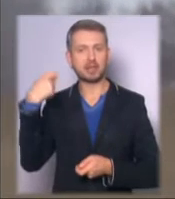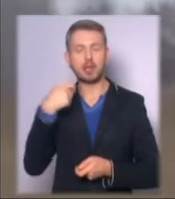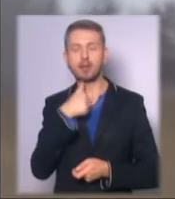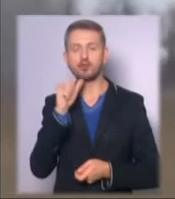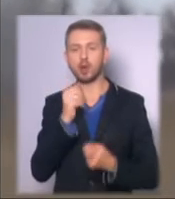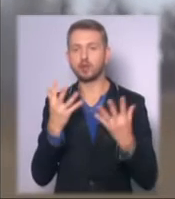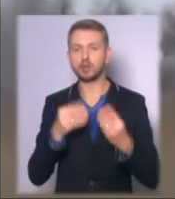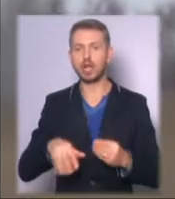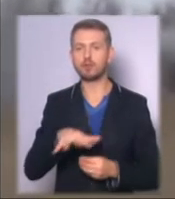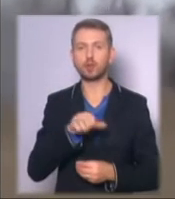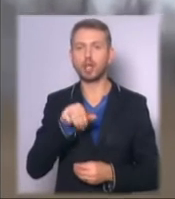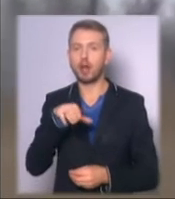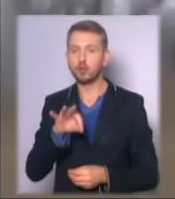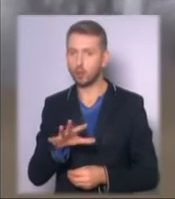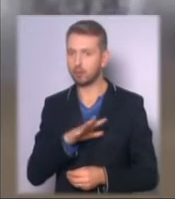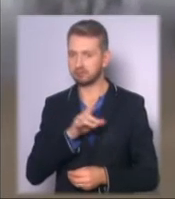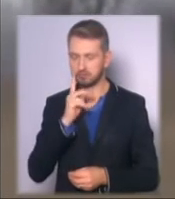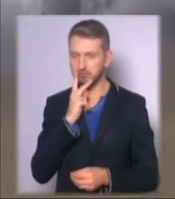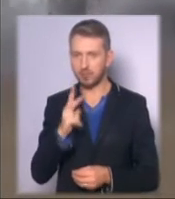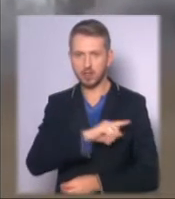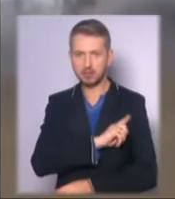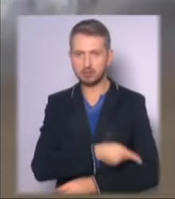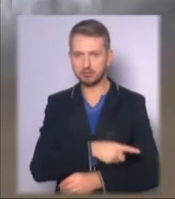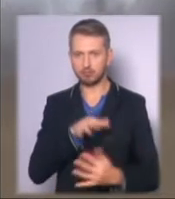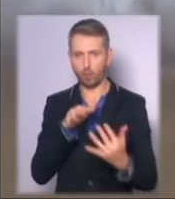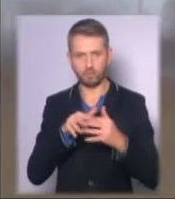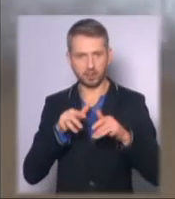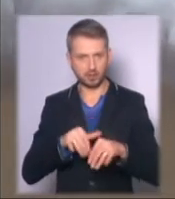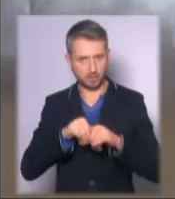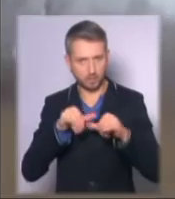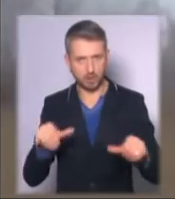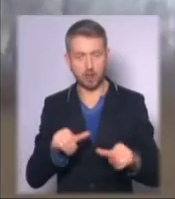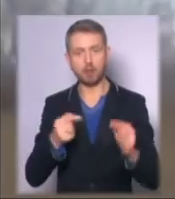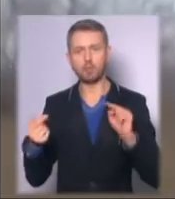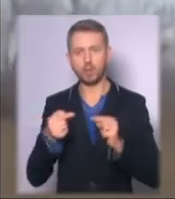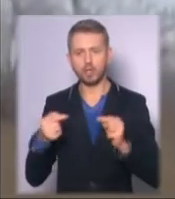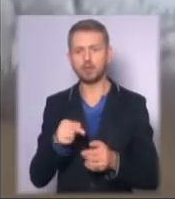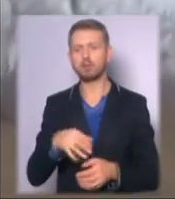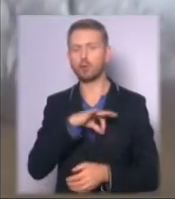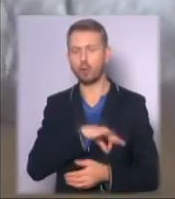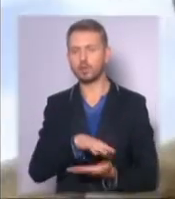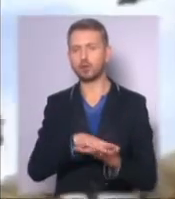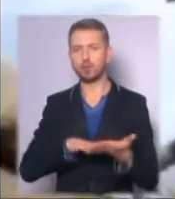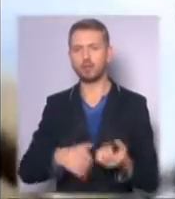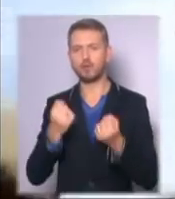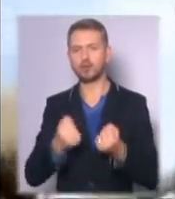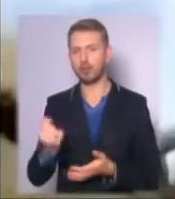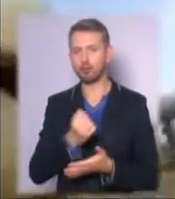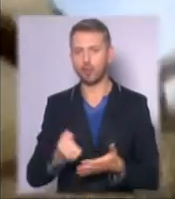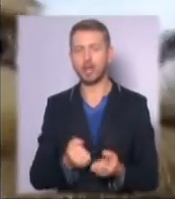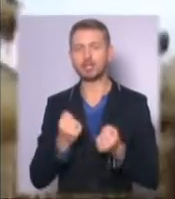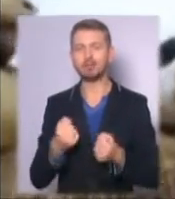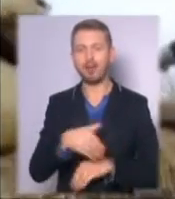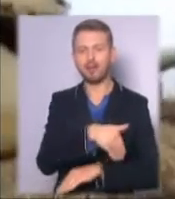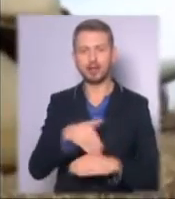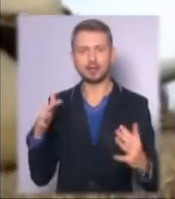день у зоні АТО позначився інтенсифікацією бойових дій. Противник продовжує застосовувати важке озброєння та тримає на лінії зіткнення значні